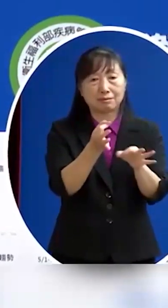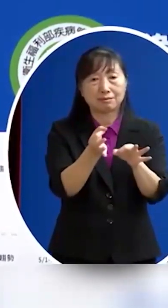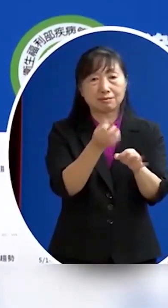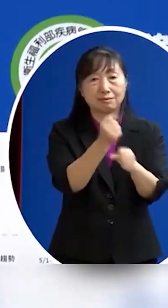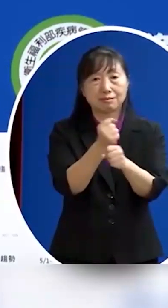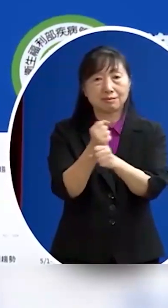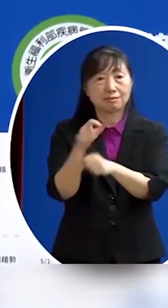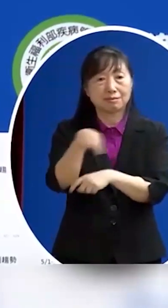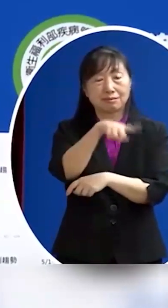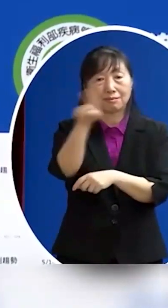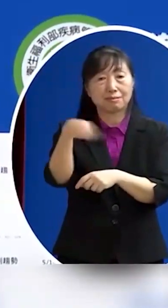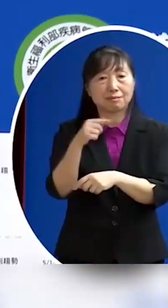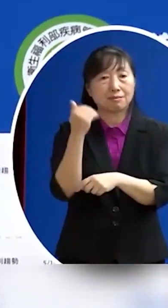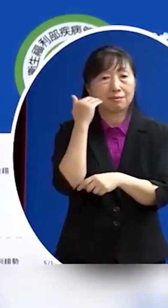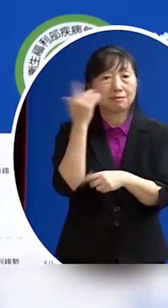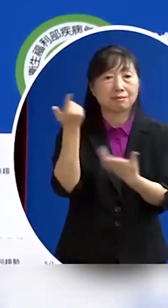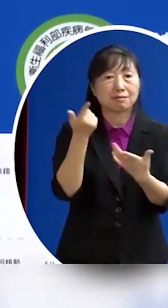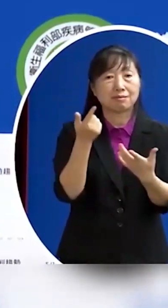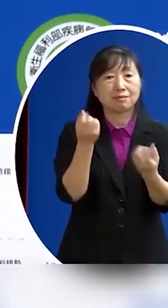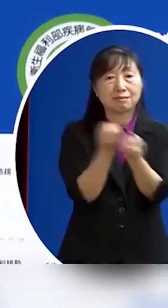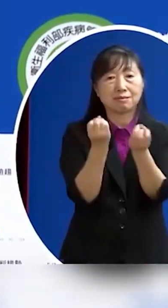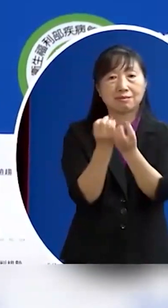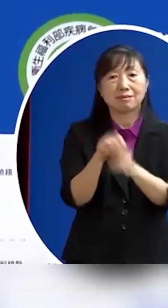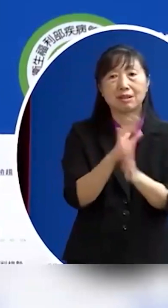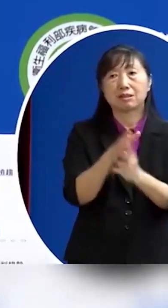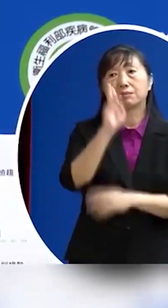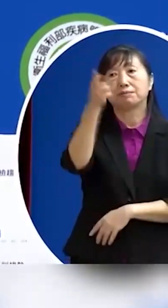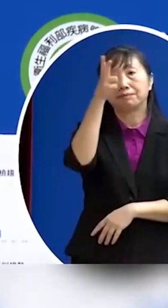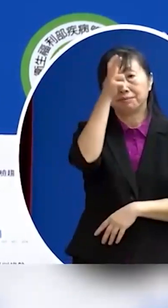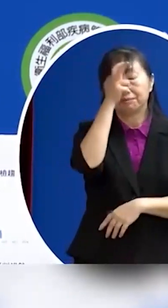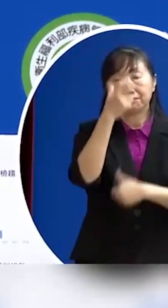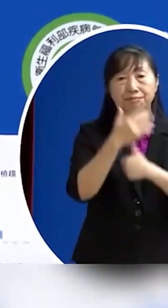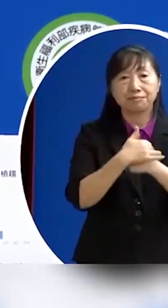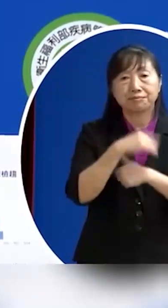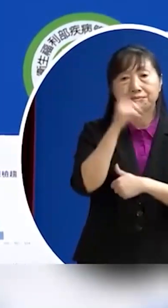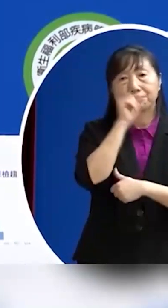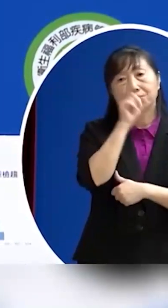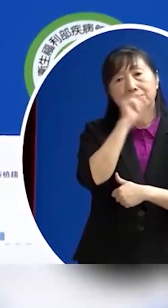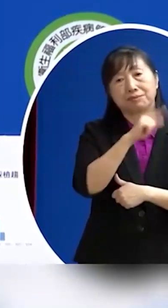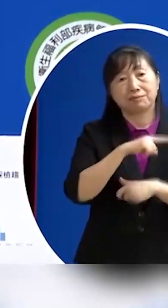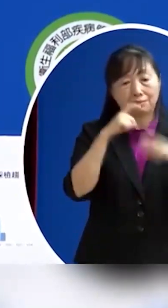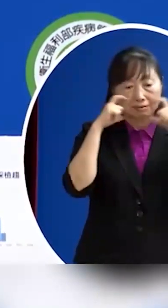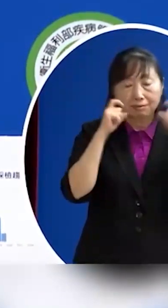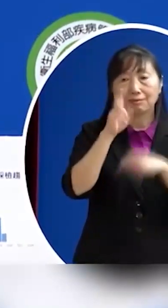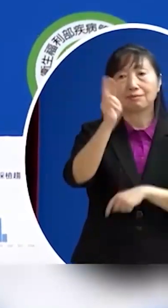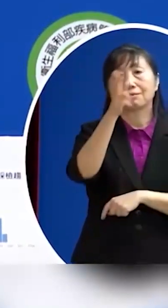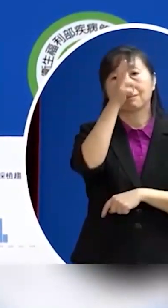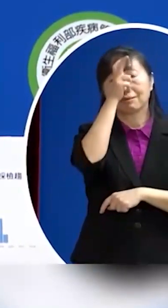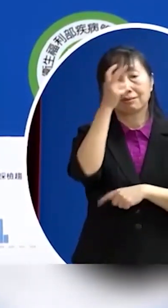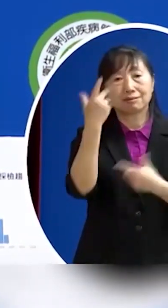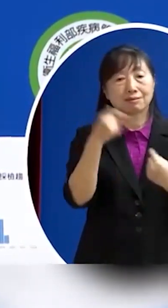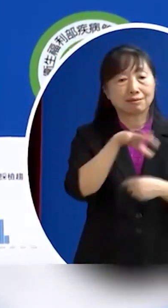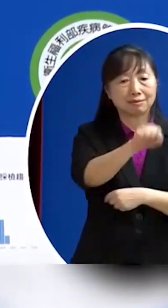西能够稳住也是警察，口罩也是警察在